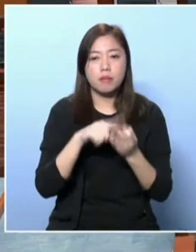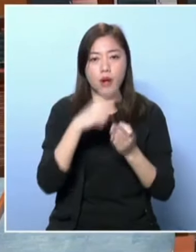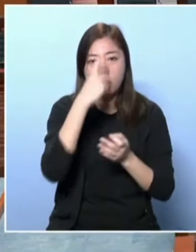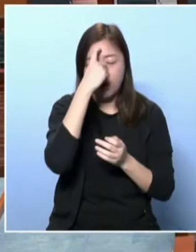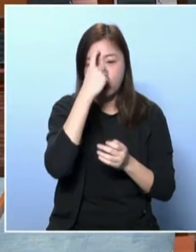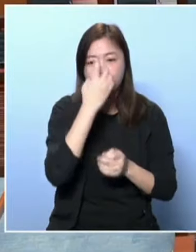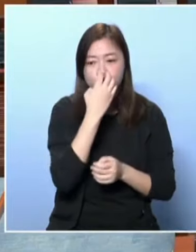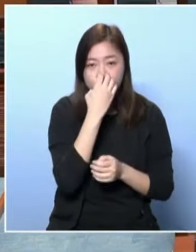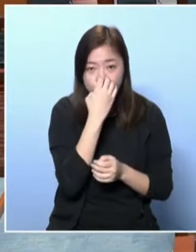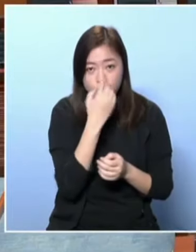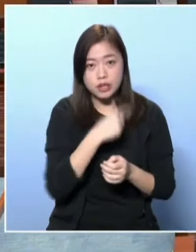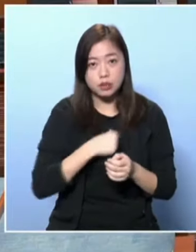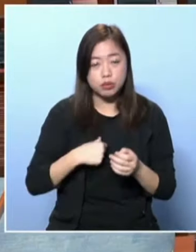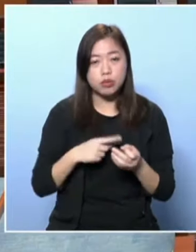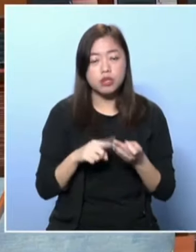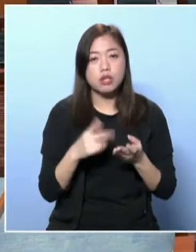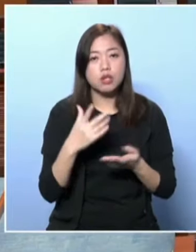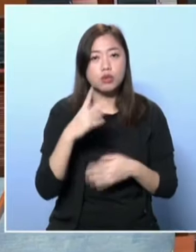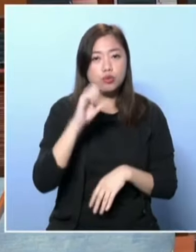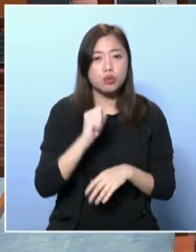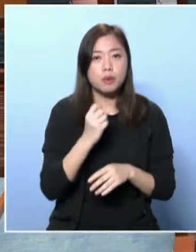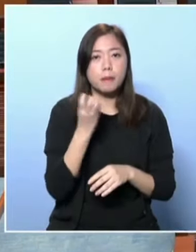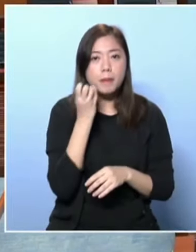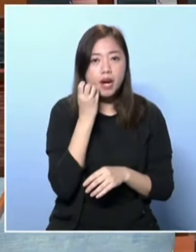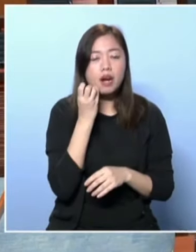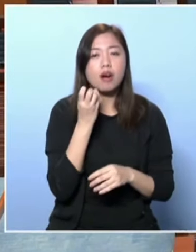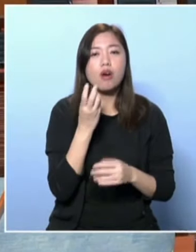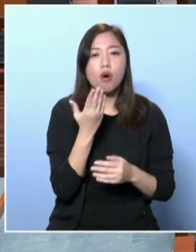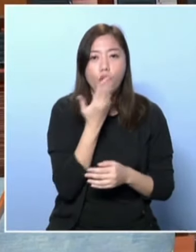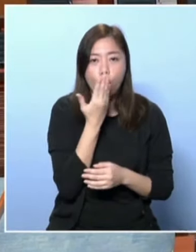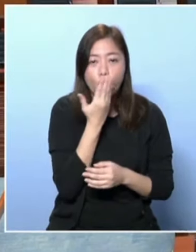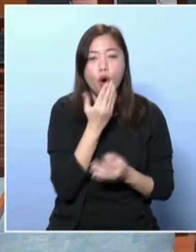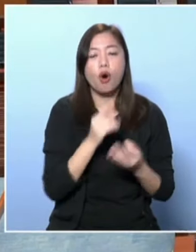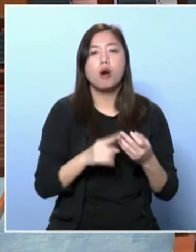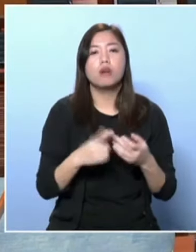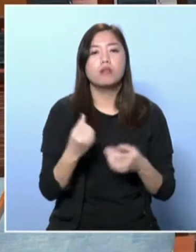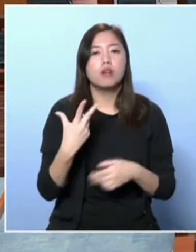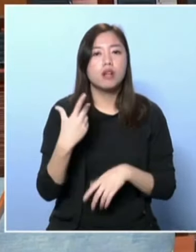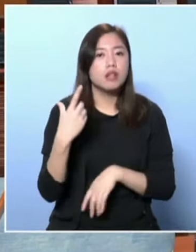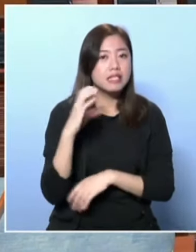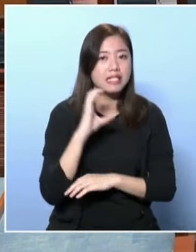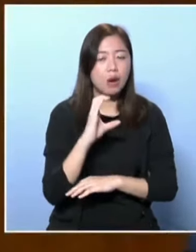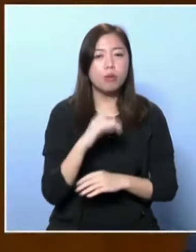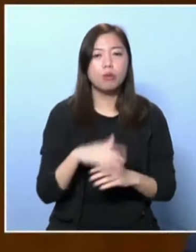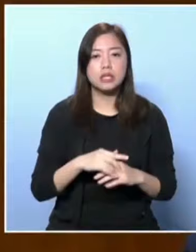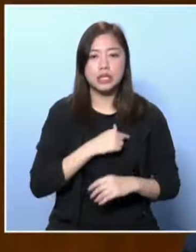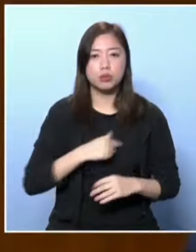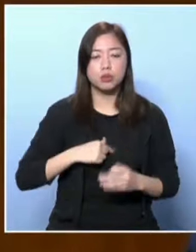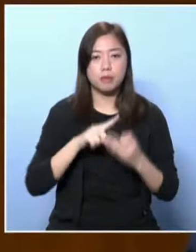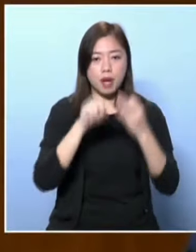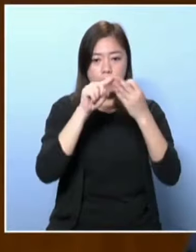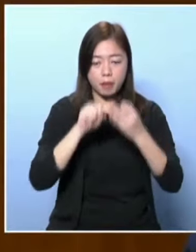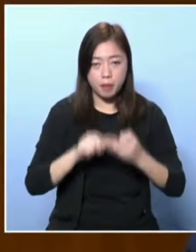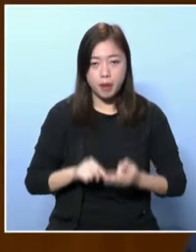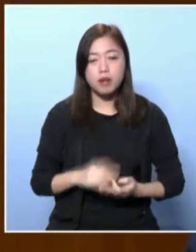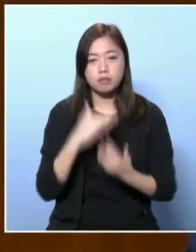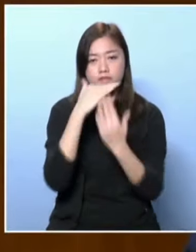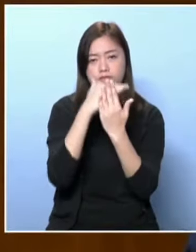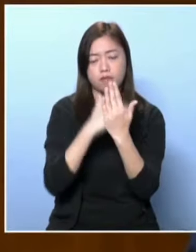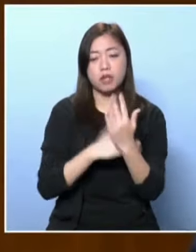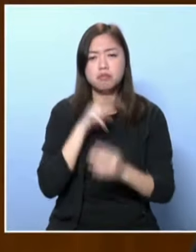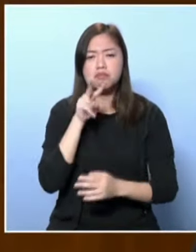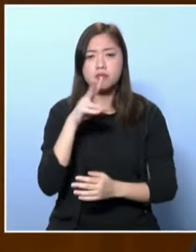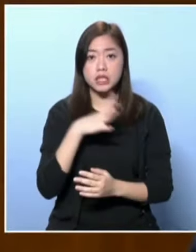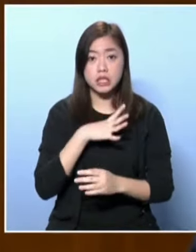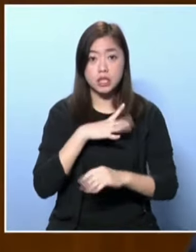忠、朱海迪、邵家臻、陳志全、麥美娟、張超雄、何啟明、周浩鼎。咁我哋而家個因為都要睇睇陣間個時間，